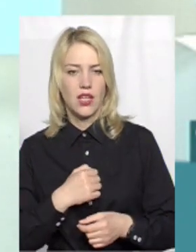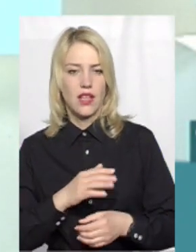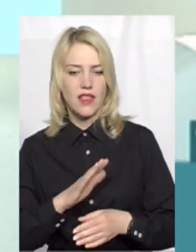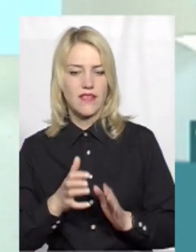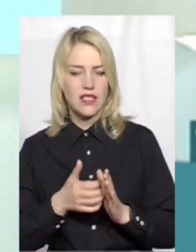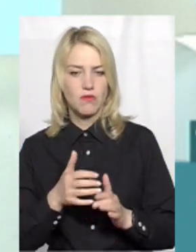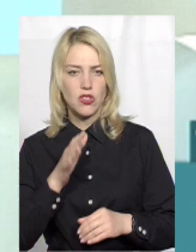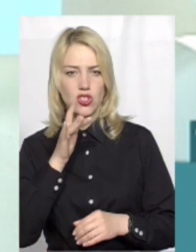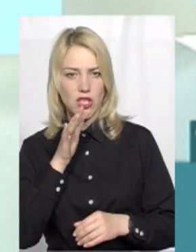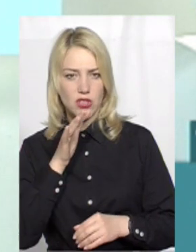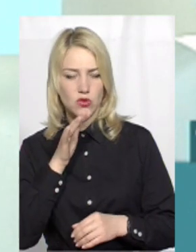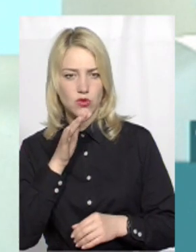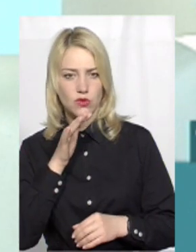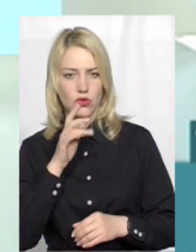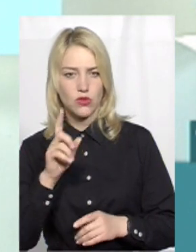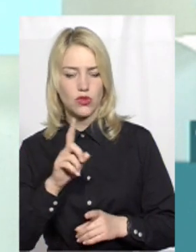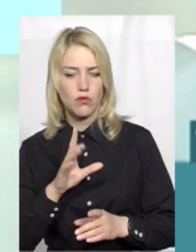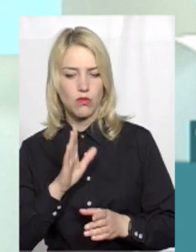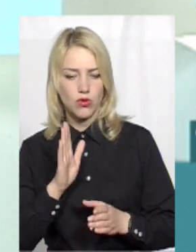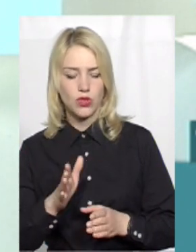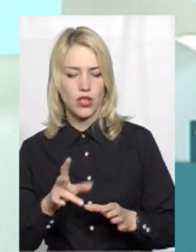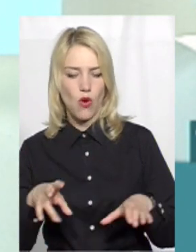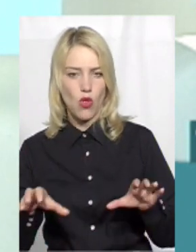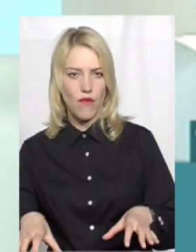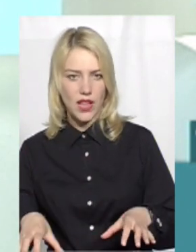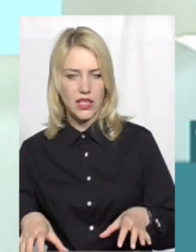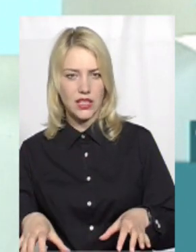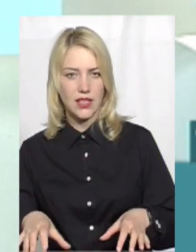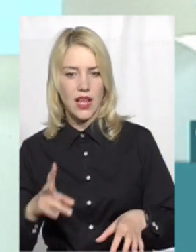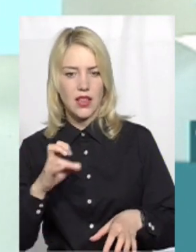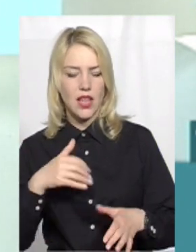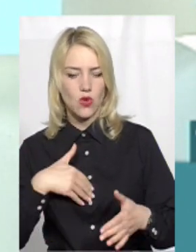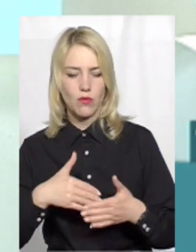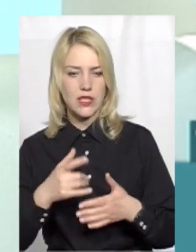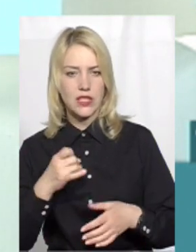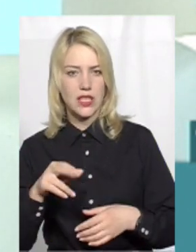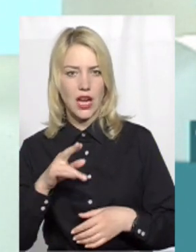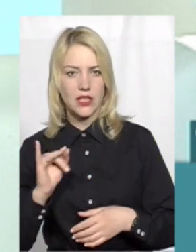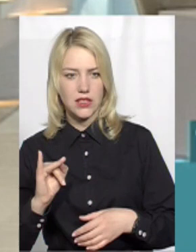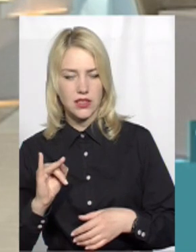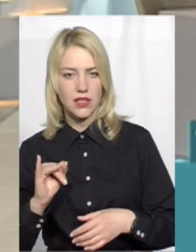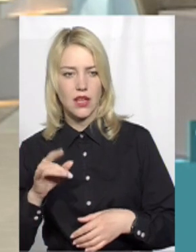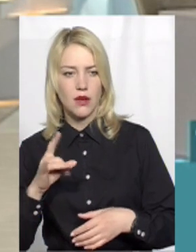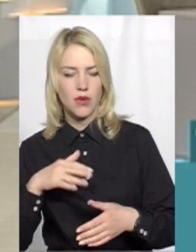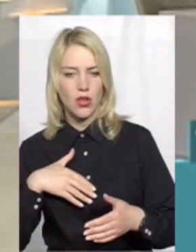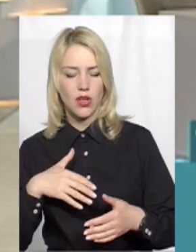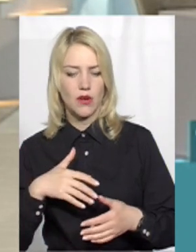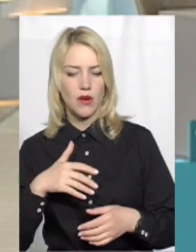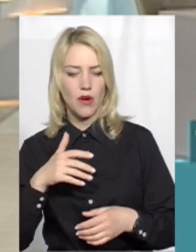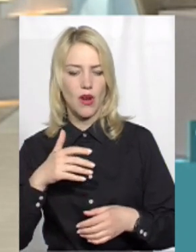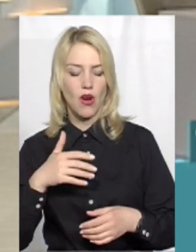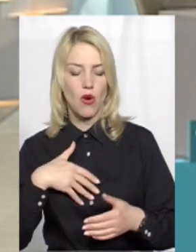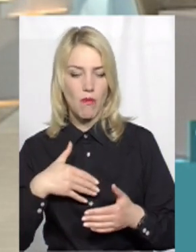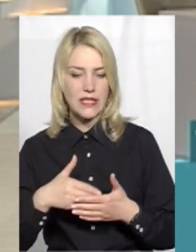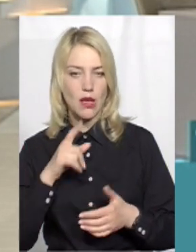вистачатиме часу для того, щоб бути і головувати на громадській раді, при громадській молодіжній раді